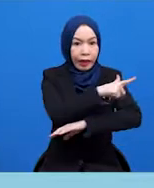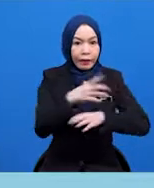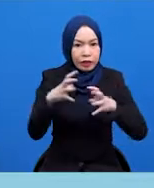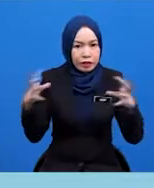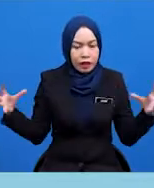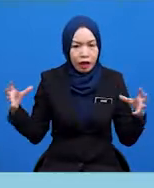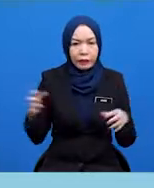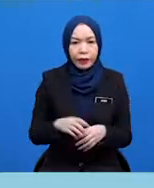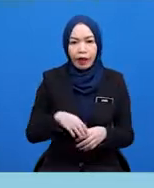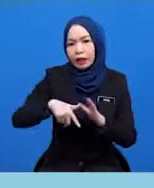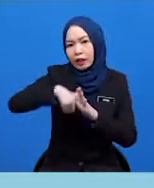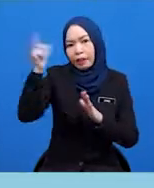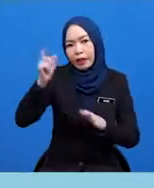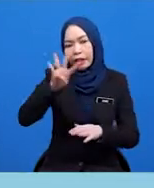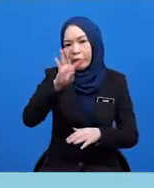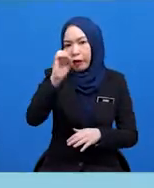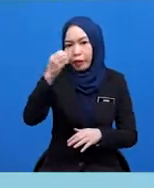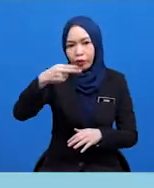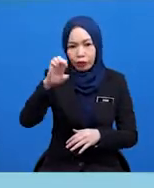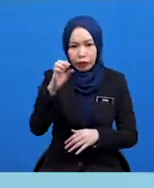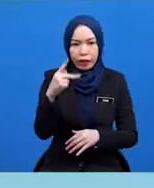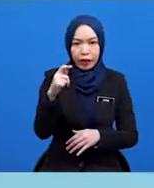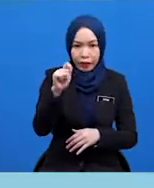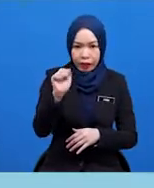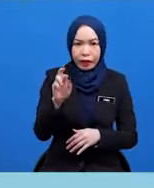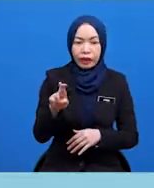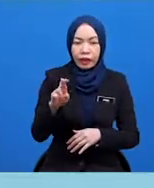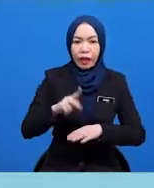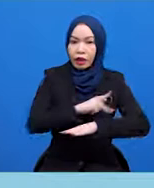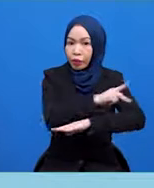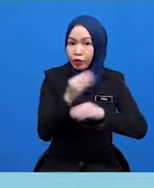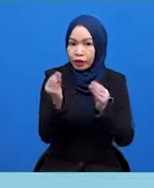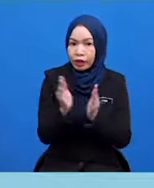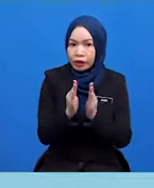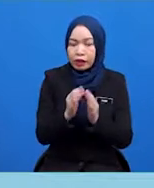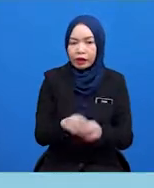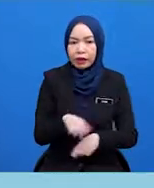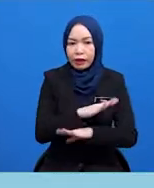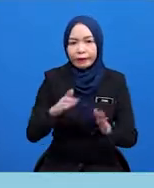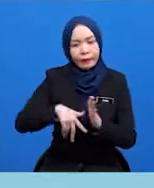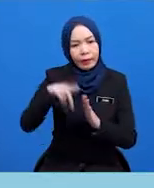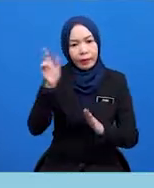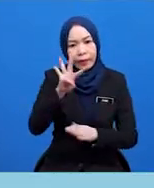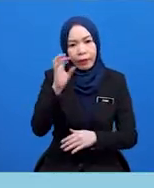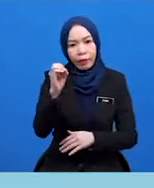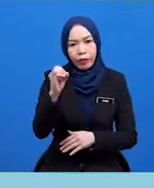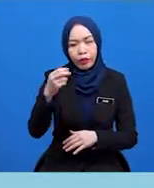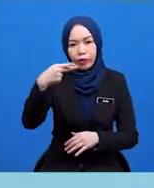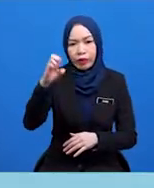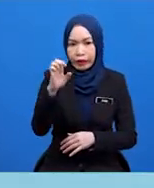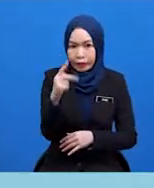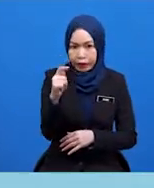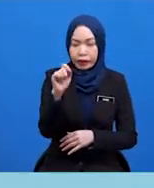melebihi 40 hektar. Skala kebun kecil adalah tidak melebihi 40 hektar dan biasanya pekebun